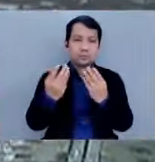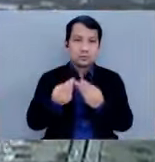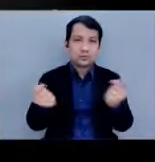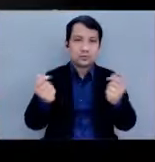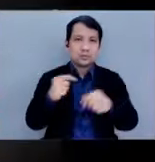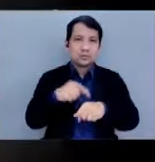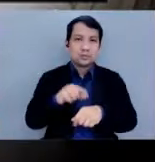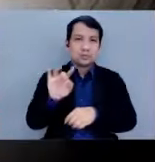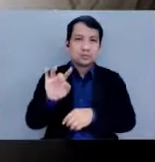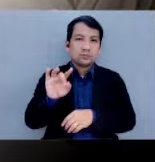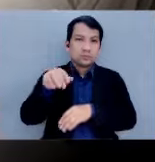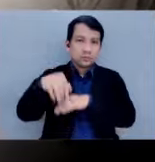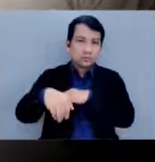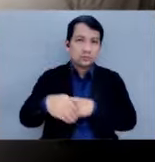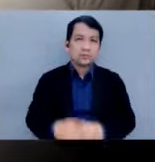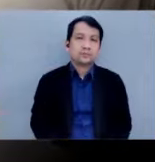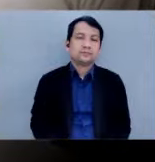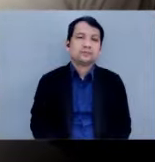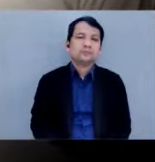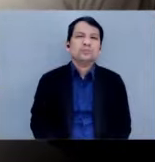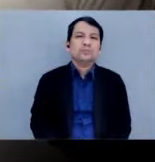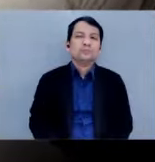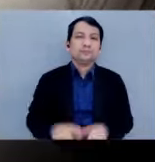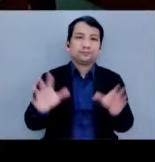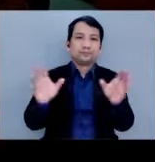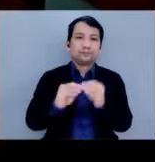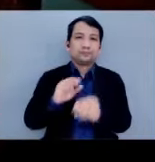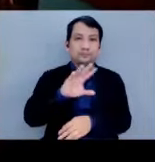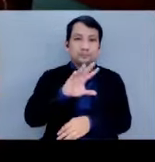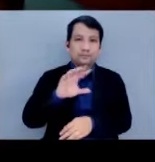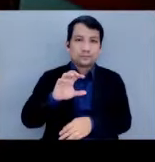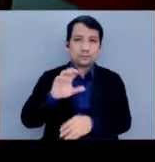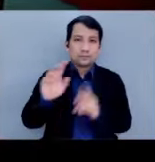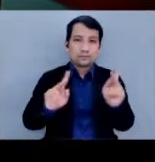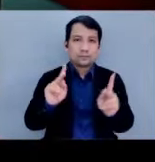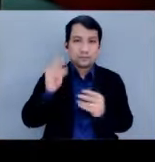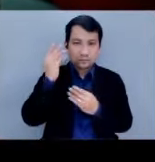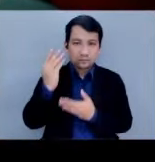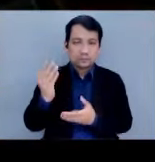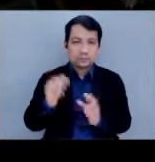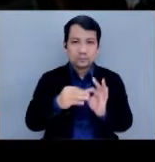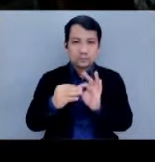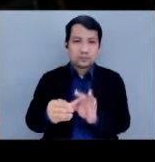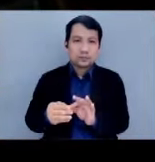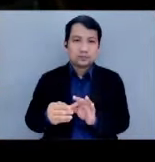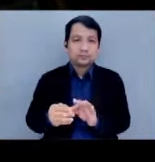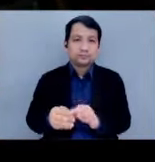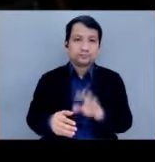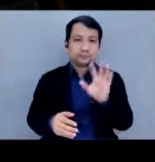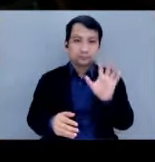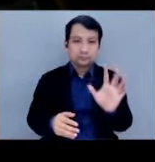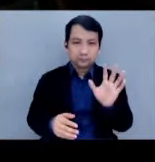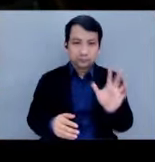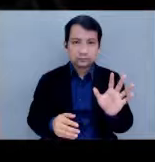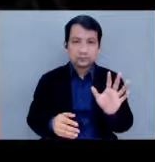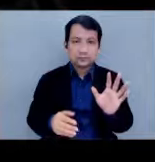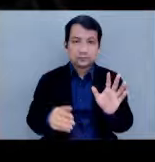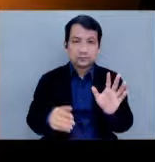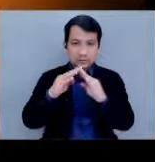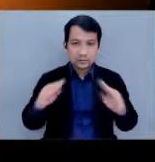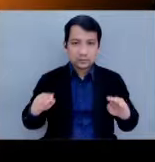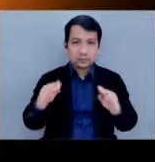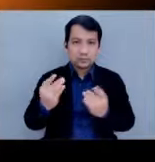gabi. Aabot sa 500 residente ang apektado habang nasa 50 bahay ang natupo.